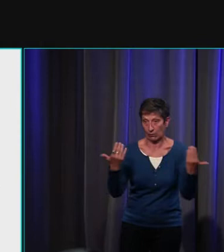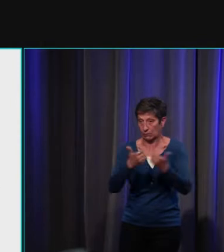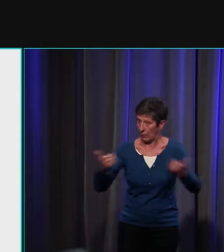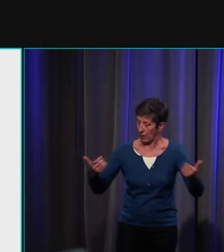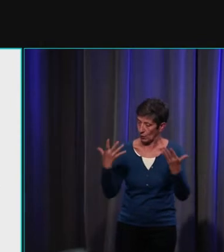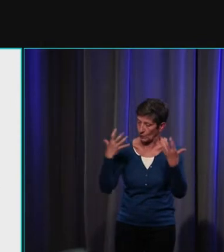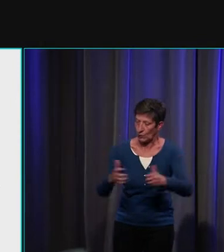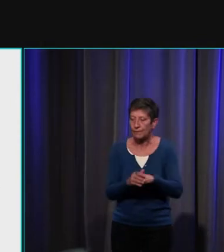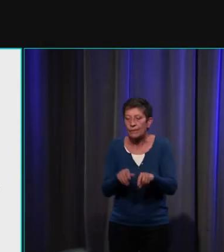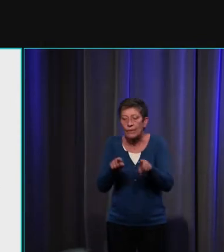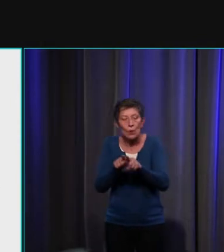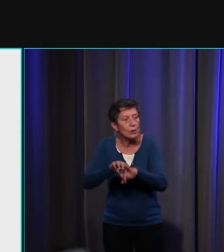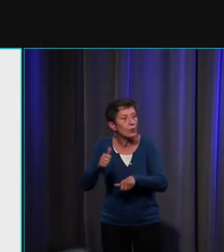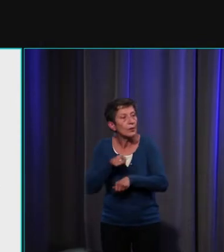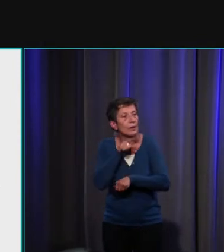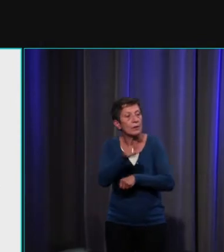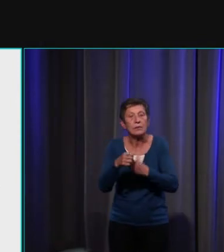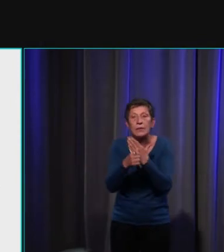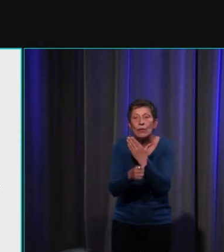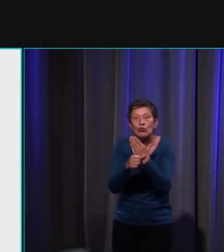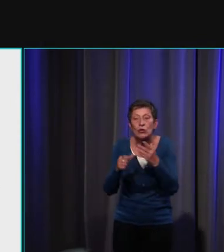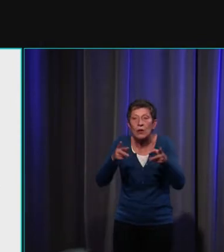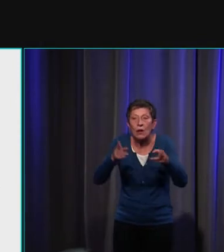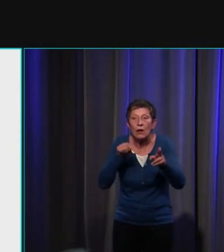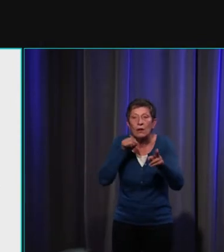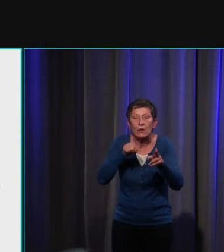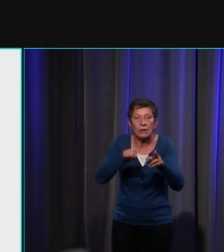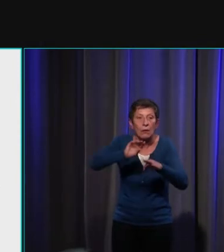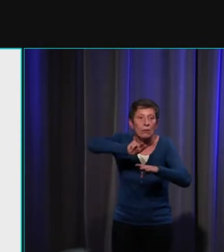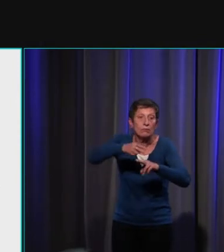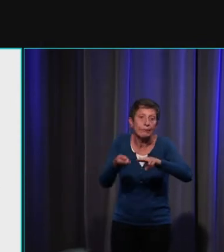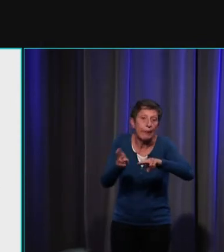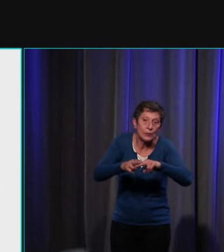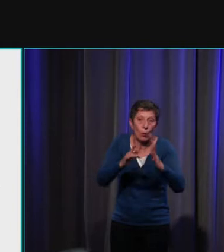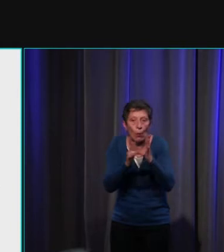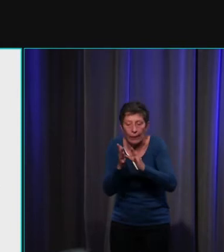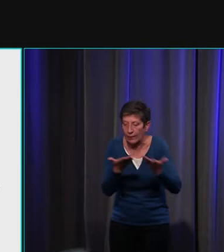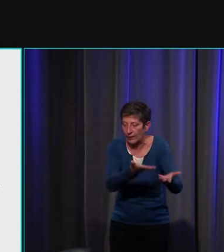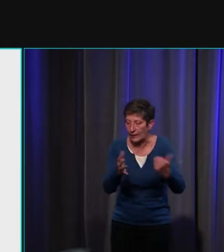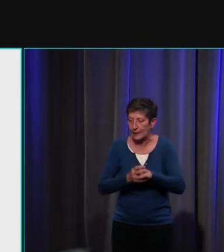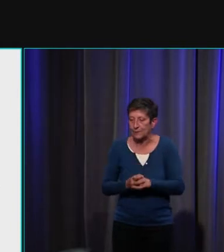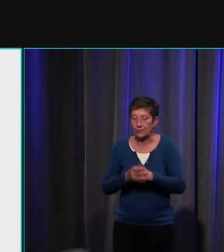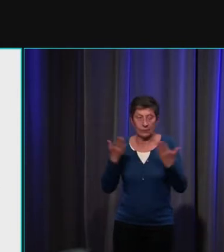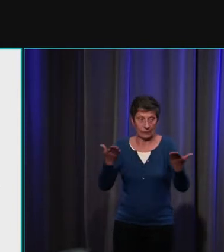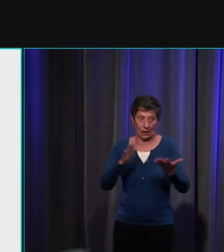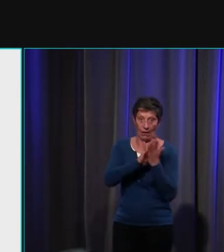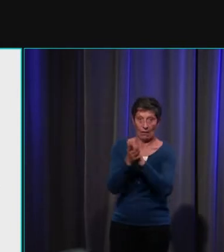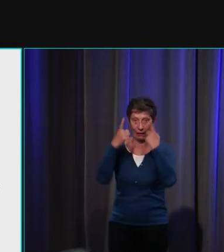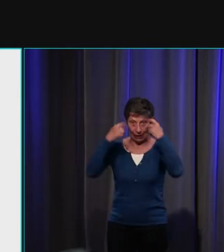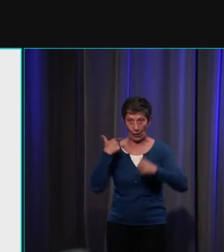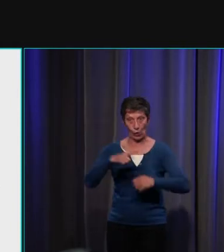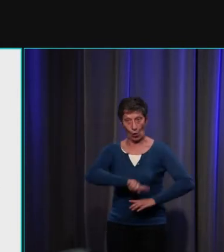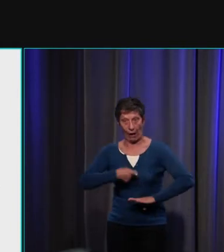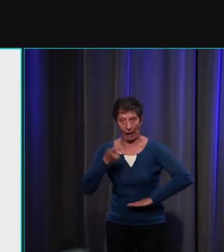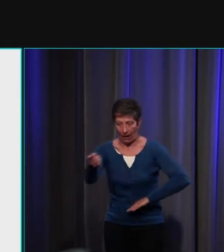le passage des évangiles de la passion là pour formuler la tuerie de deux glaives il faut distant distinguer